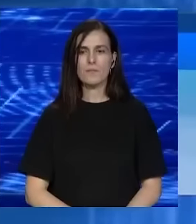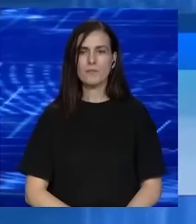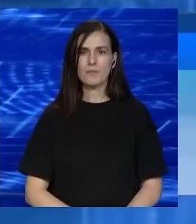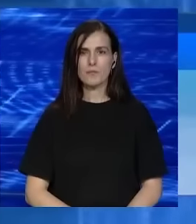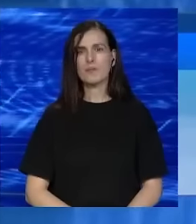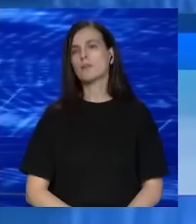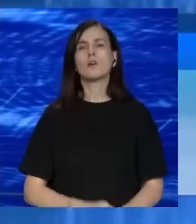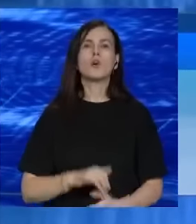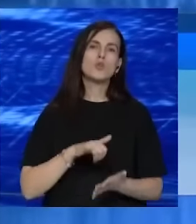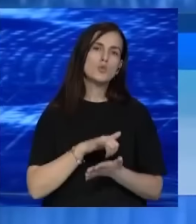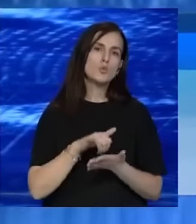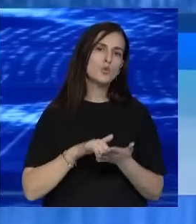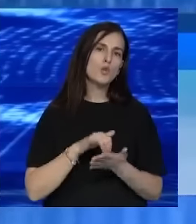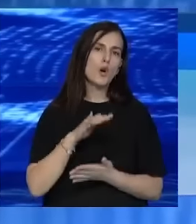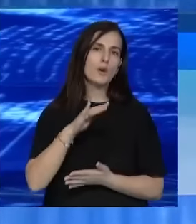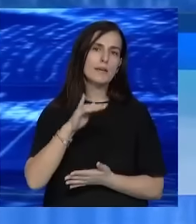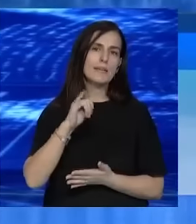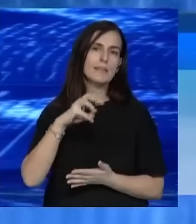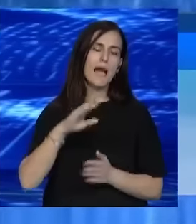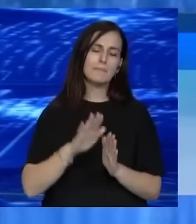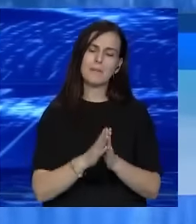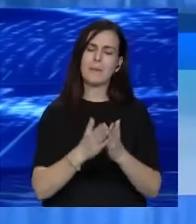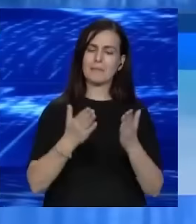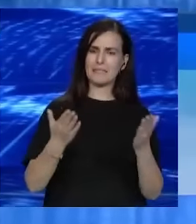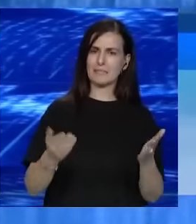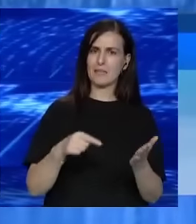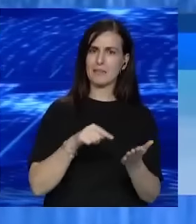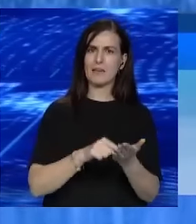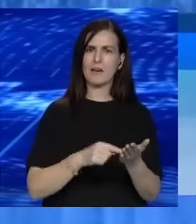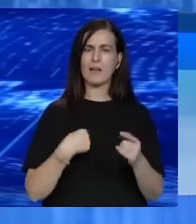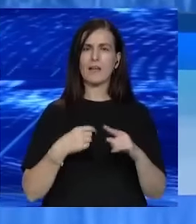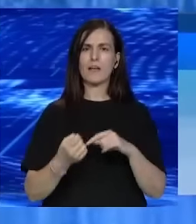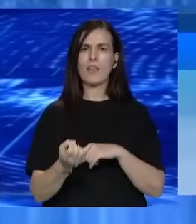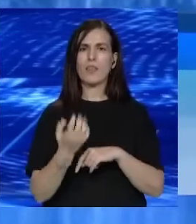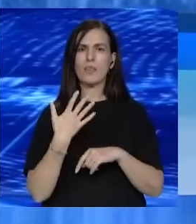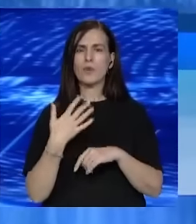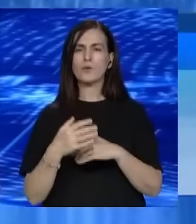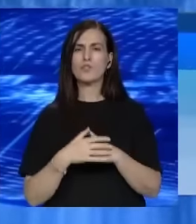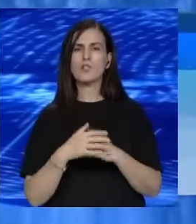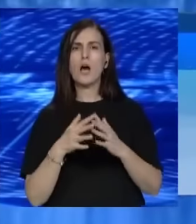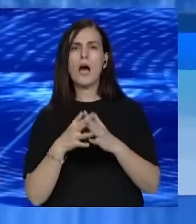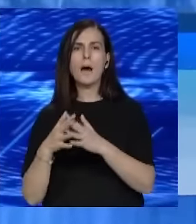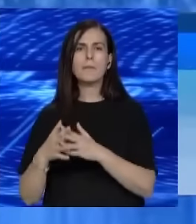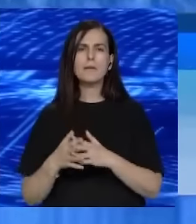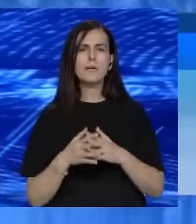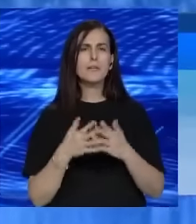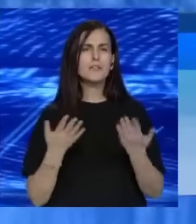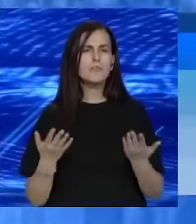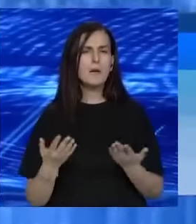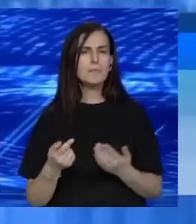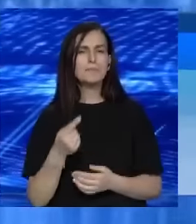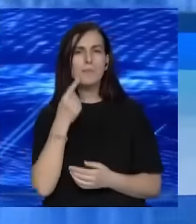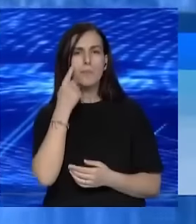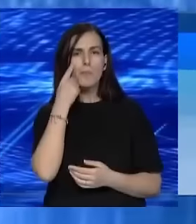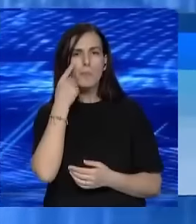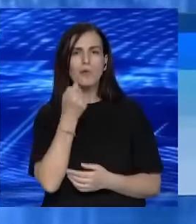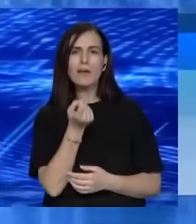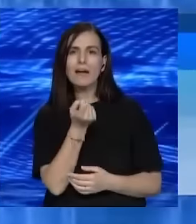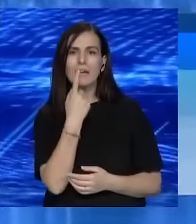New York Times ka zbuluar se në Shtetet e Bashkuara të Amerikës ka nisur testimi i një ilaçi të ri që